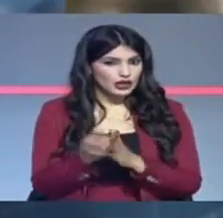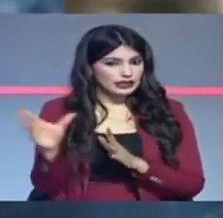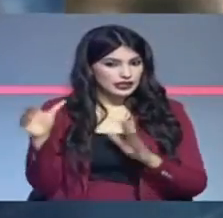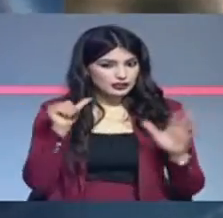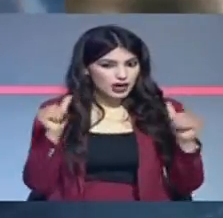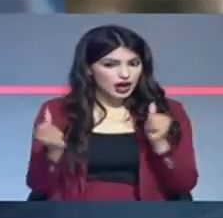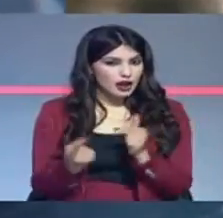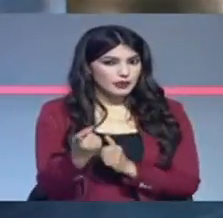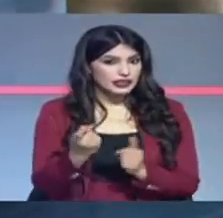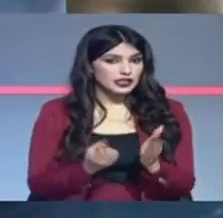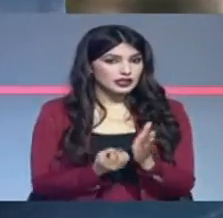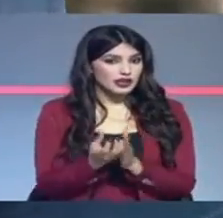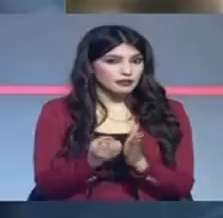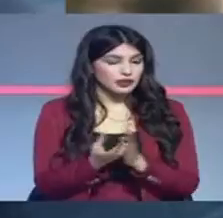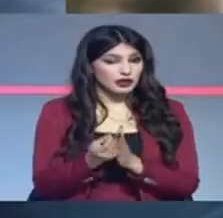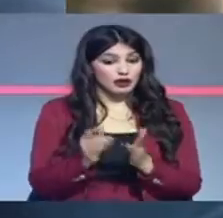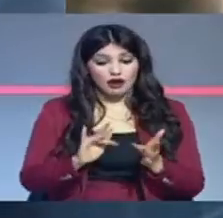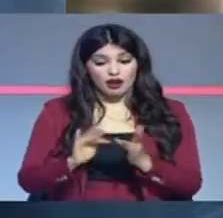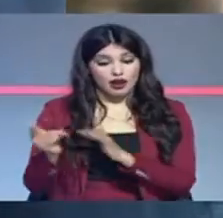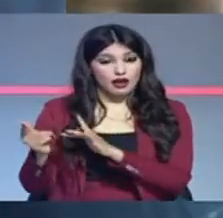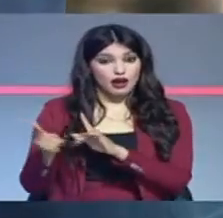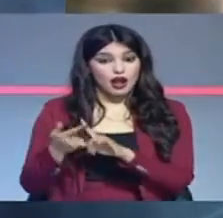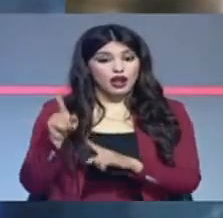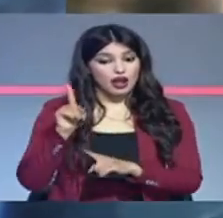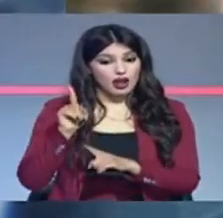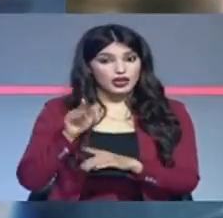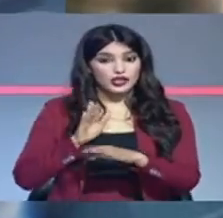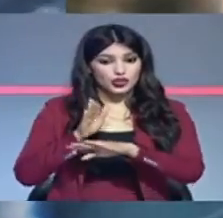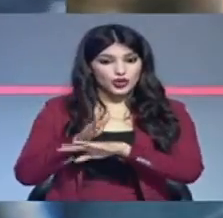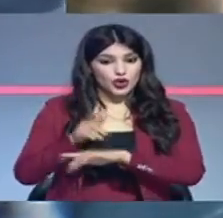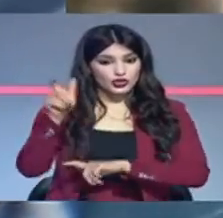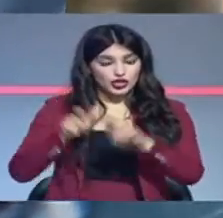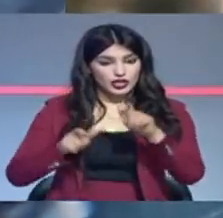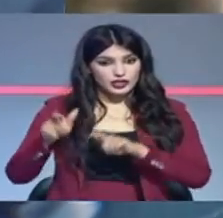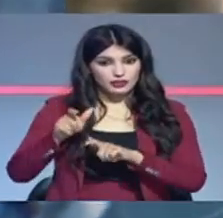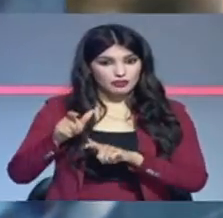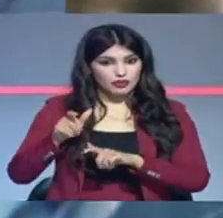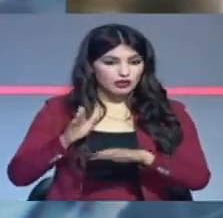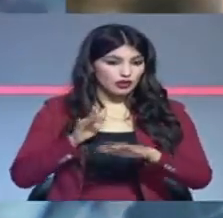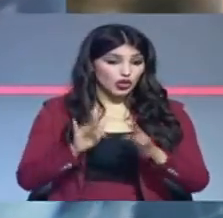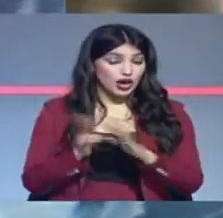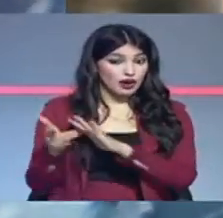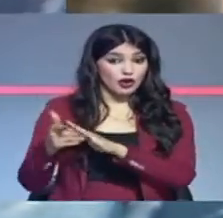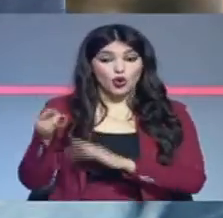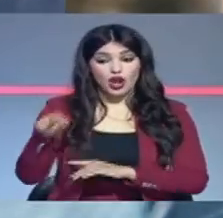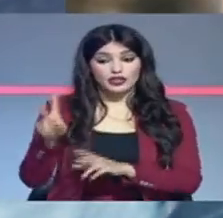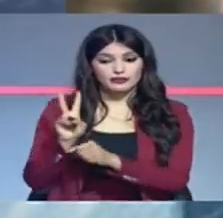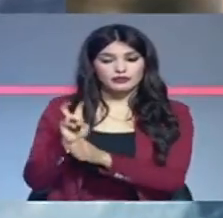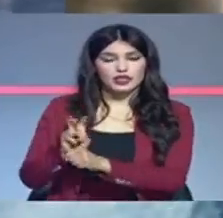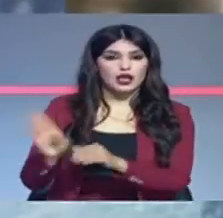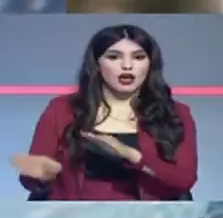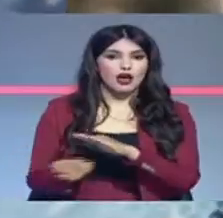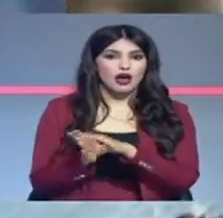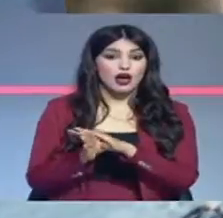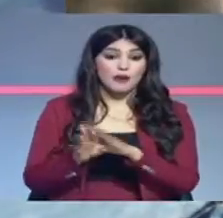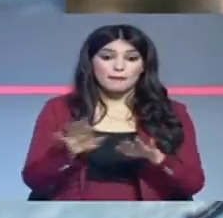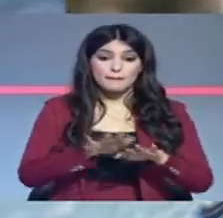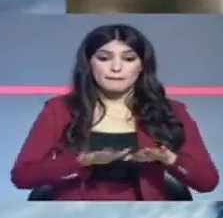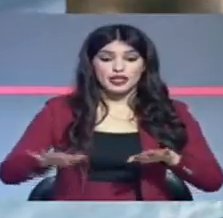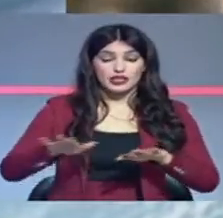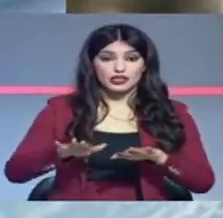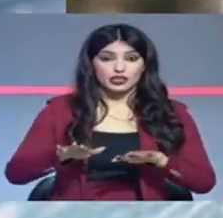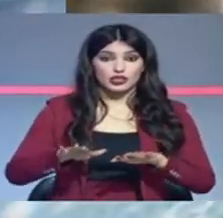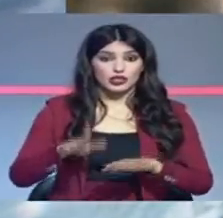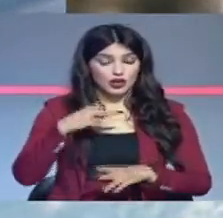التحضيريه اللي اه الهدف منها اجتياز الحدود البحريه ويلزم يتم احباطها اقبال للانطلاق من الشواطئ من